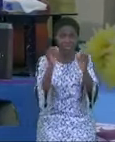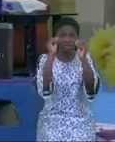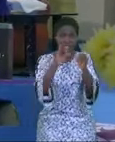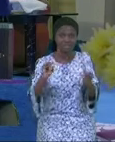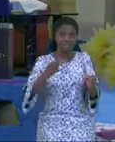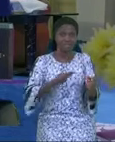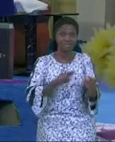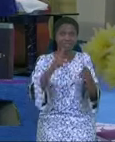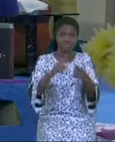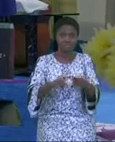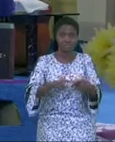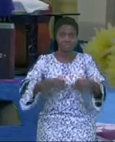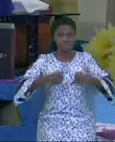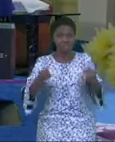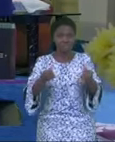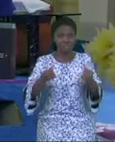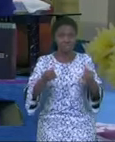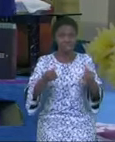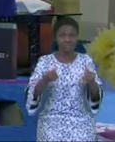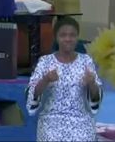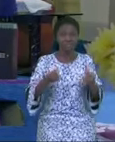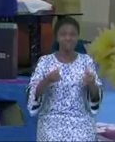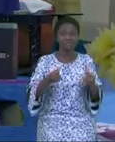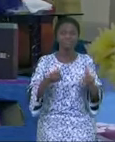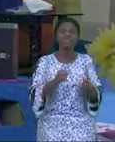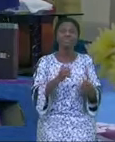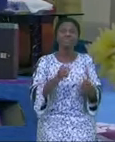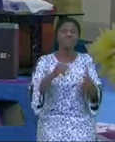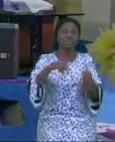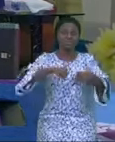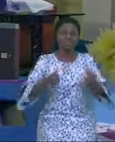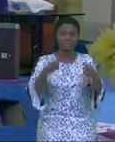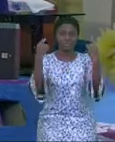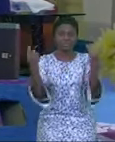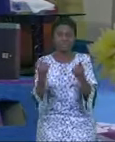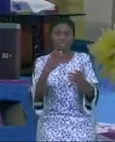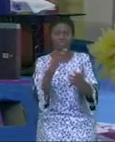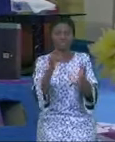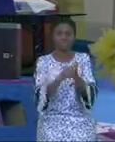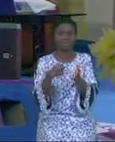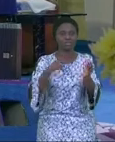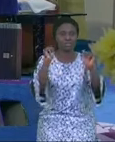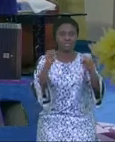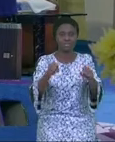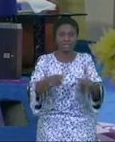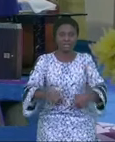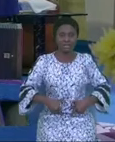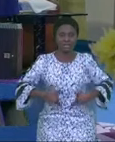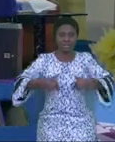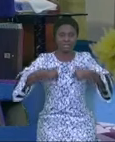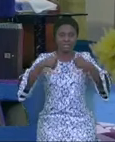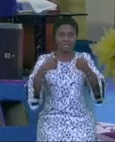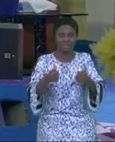au convoitise mon dernier à vivre dans le siècle présent selon la sagesse la justice et la piété